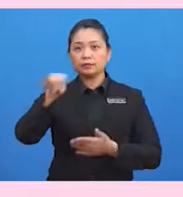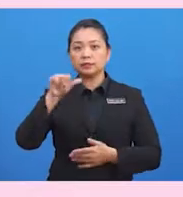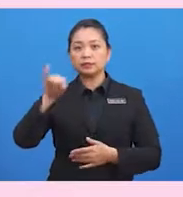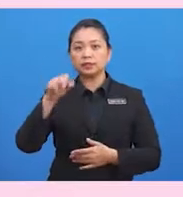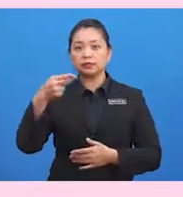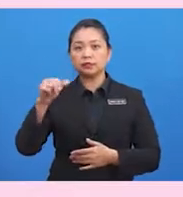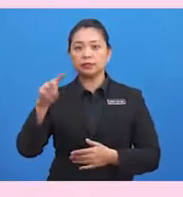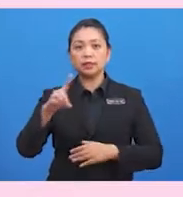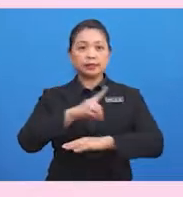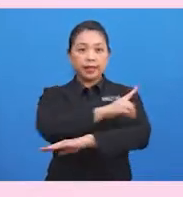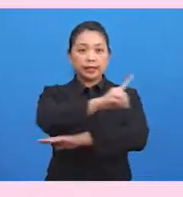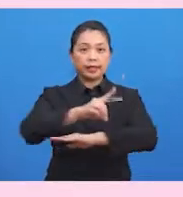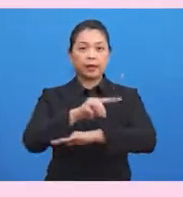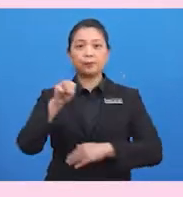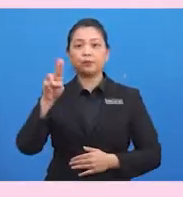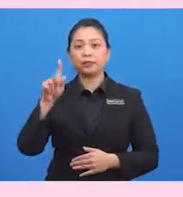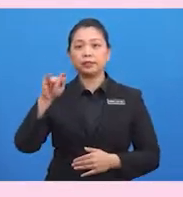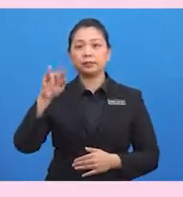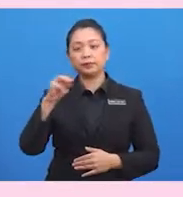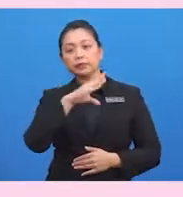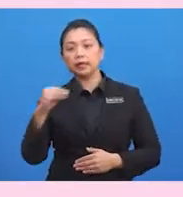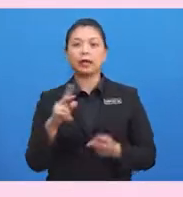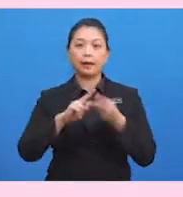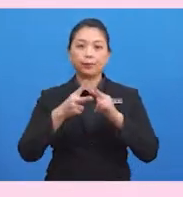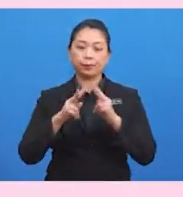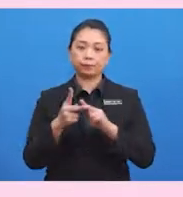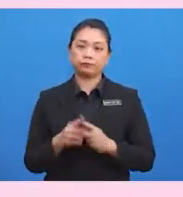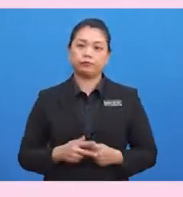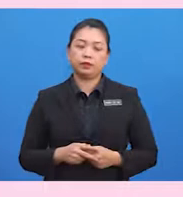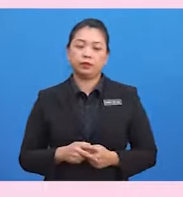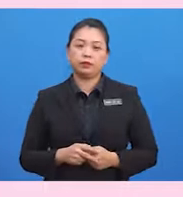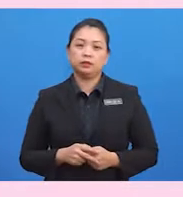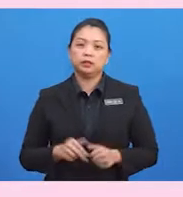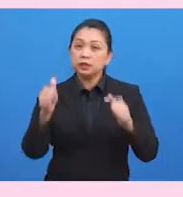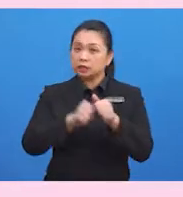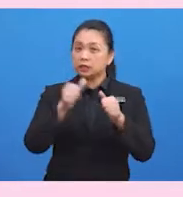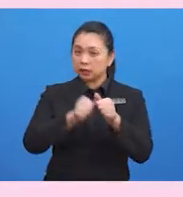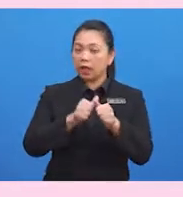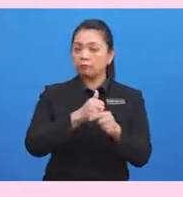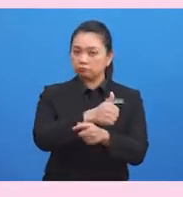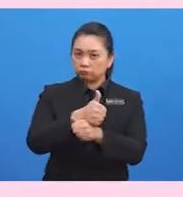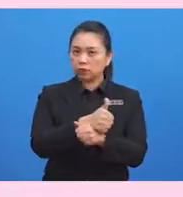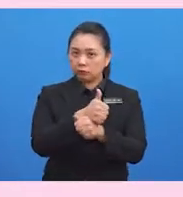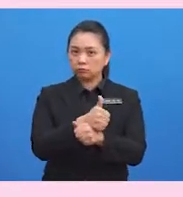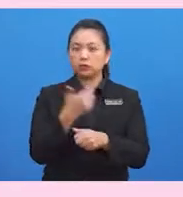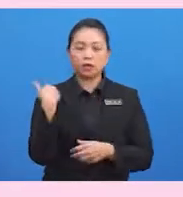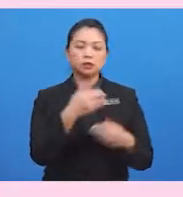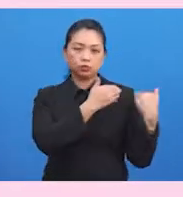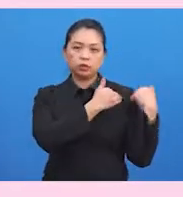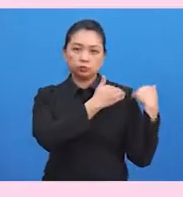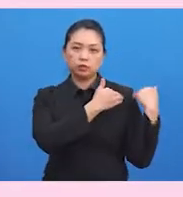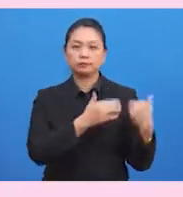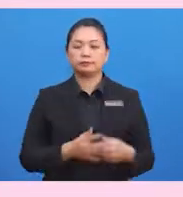daerah mungkin dan juga Kampung setiap pembesar mempunyai tugas masing-masing